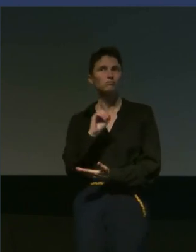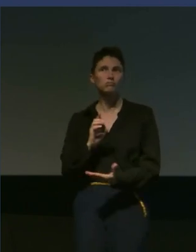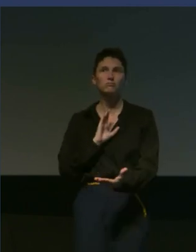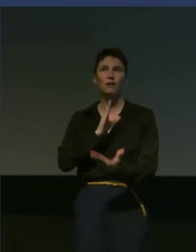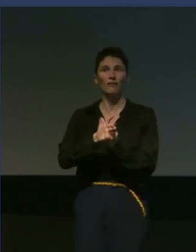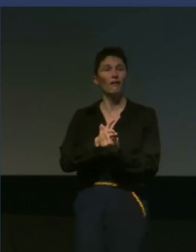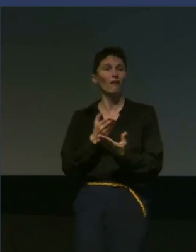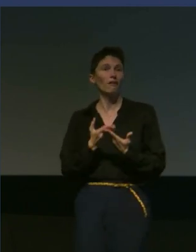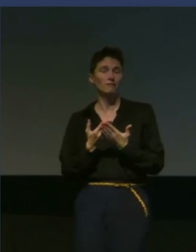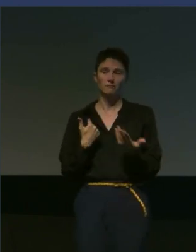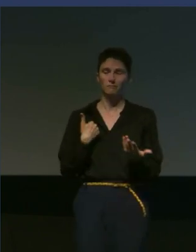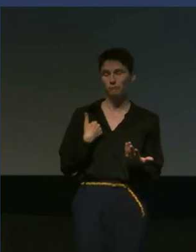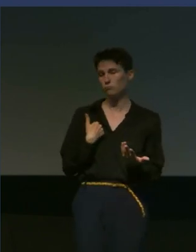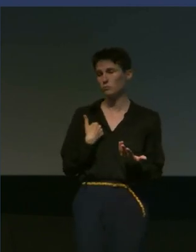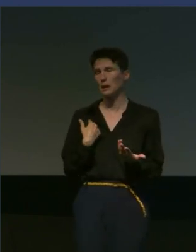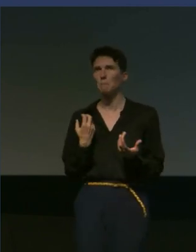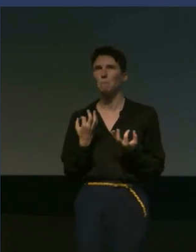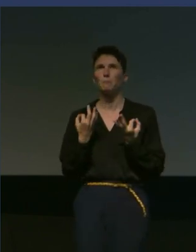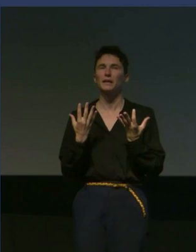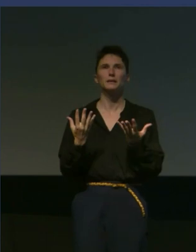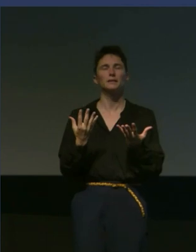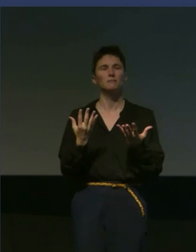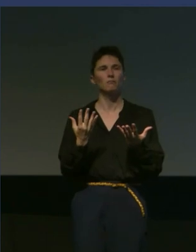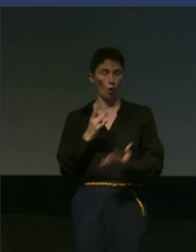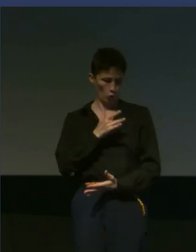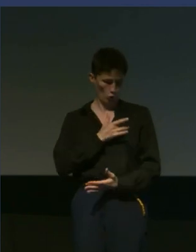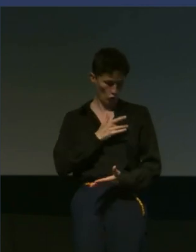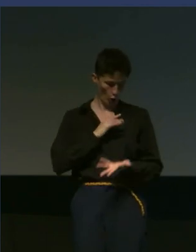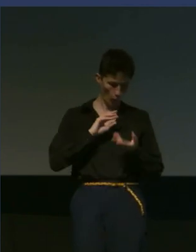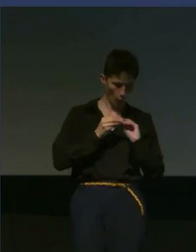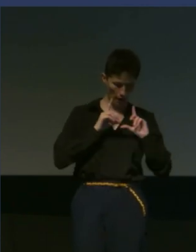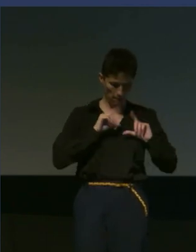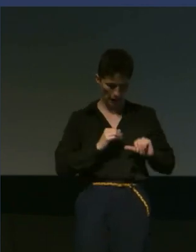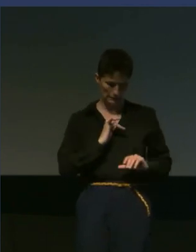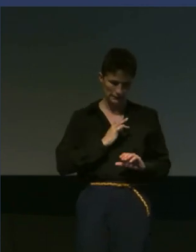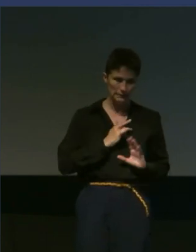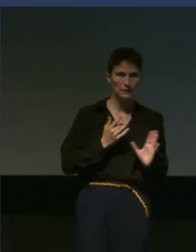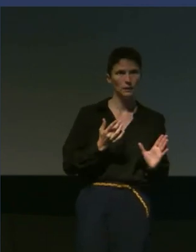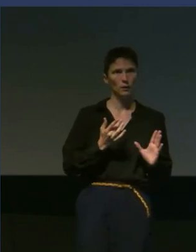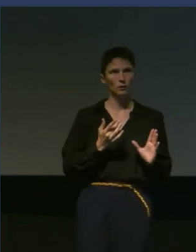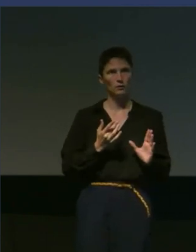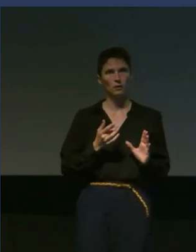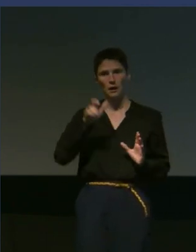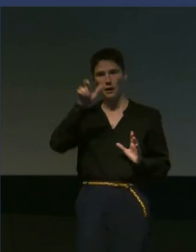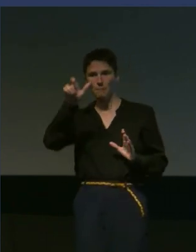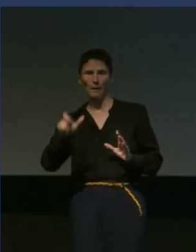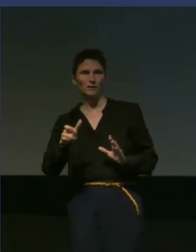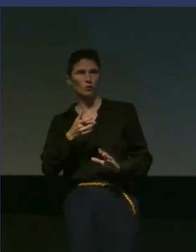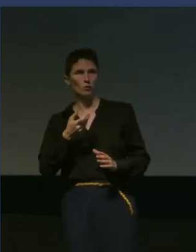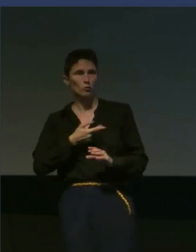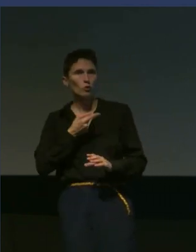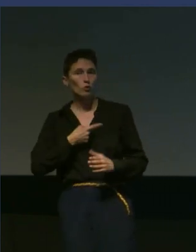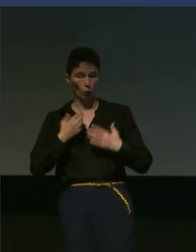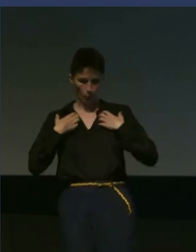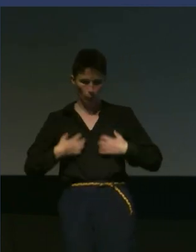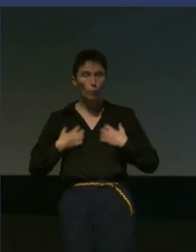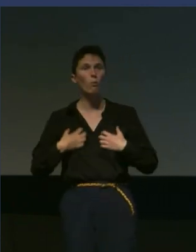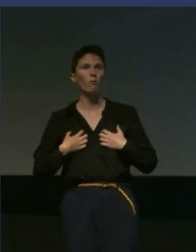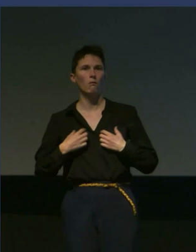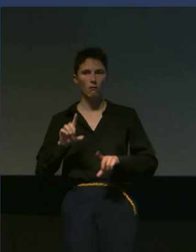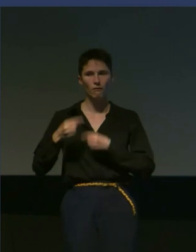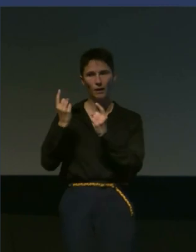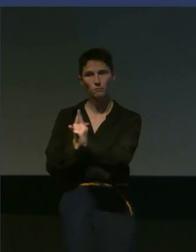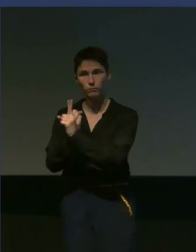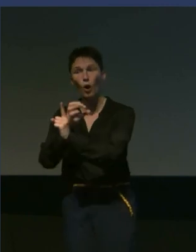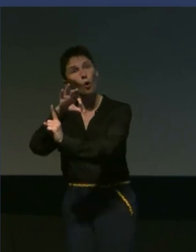finalement, c'est comme si vous aviez un problème au cœur. Et qu'en fait, vous allez voir un pneumologue. Le docteur, oui, mais c'est pas le bon